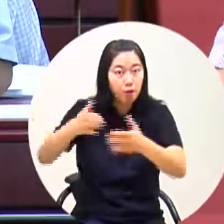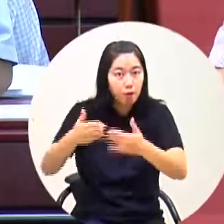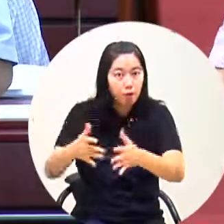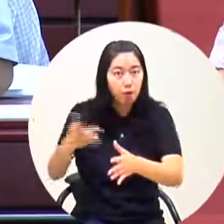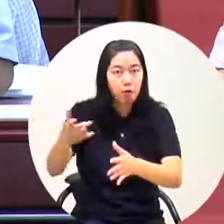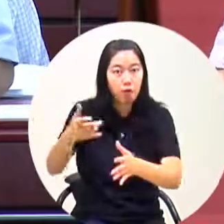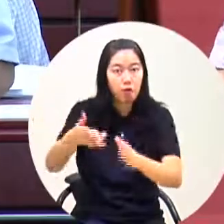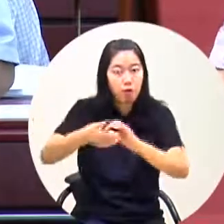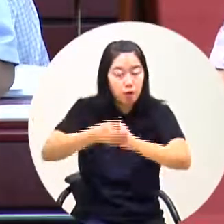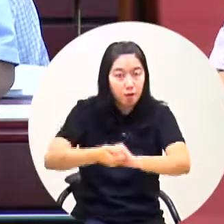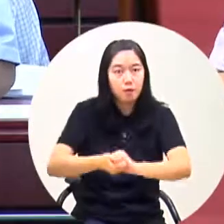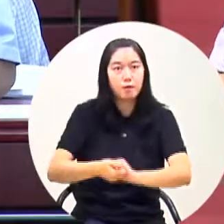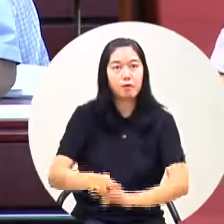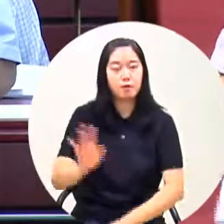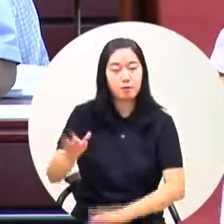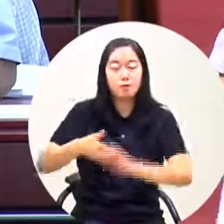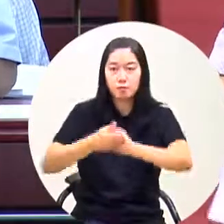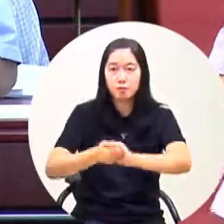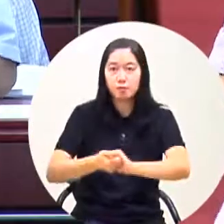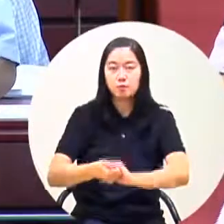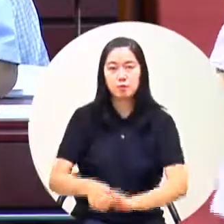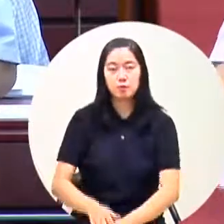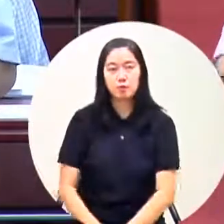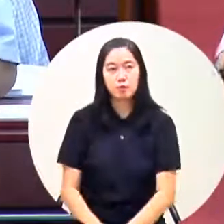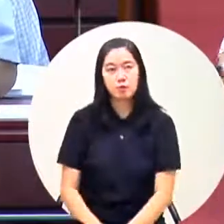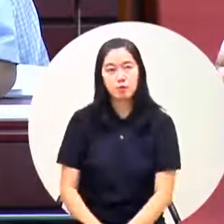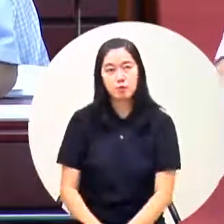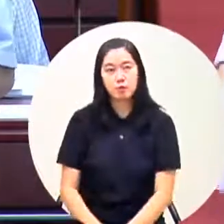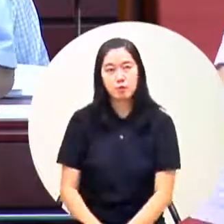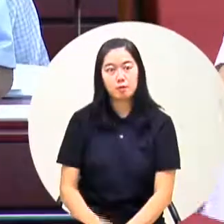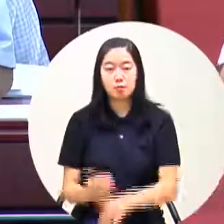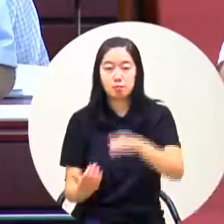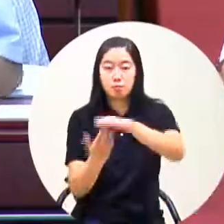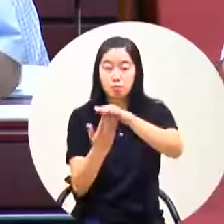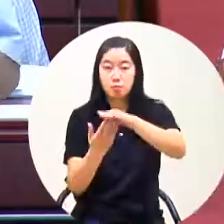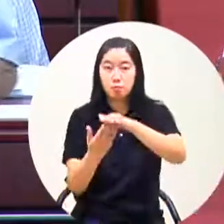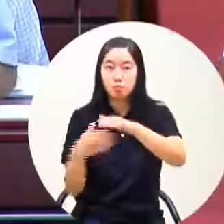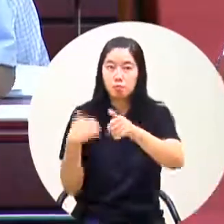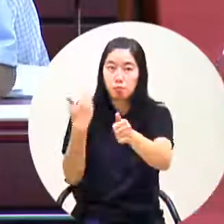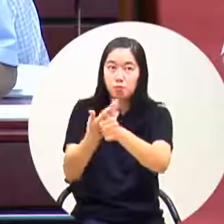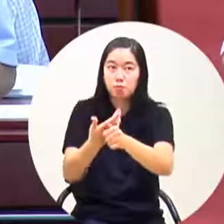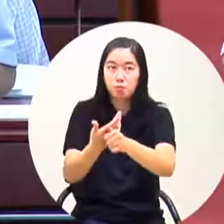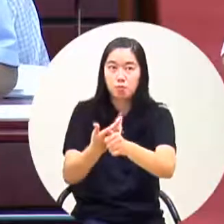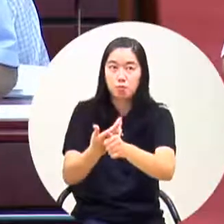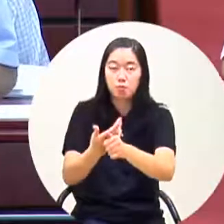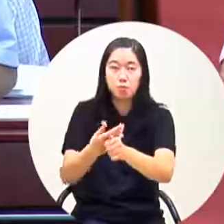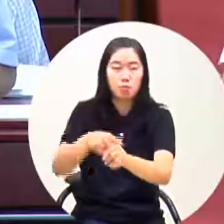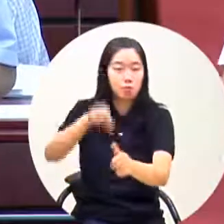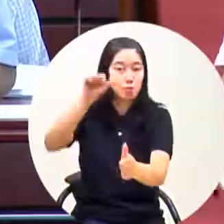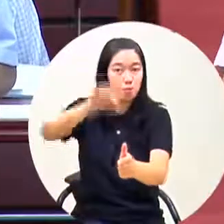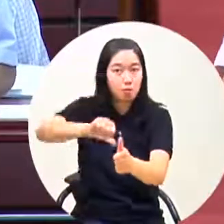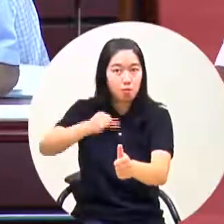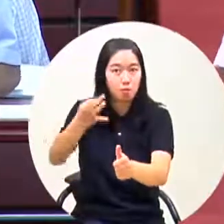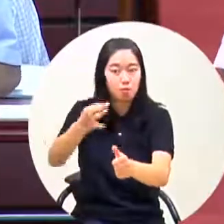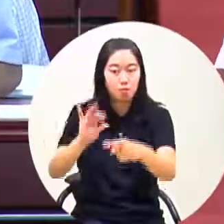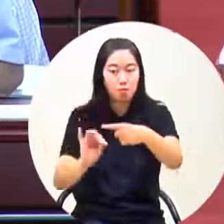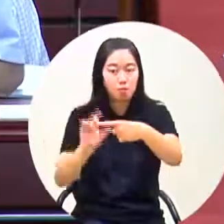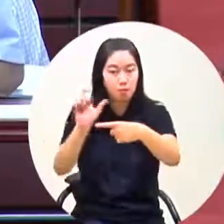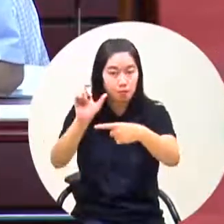落啊，已经定了，哦，上悬甚至可以达到罚款的